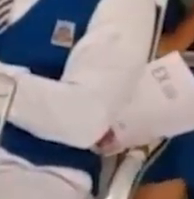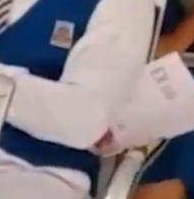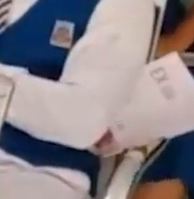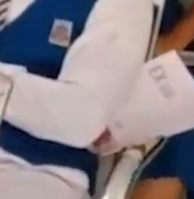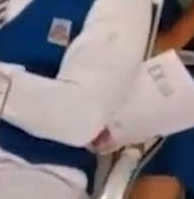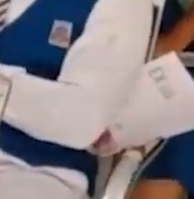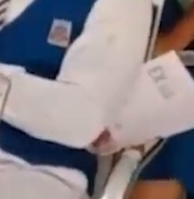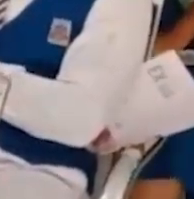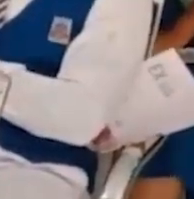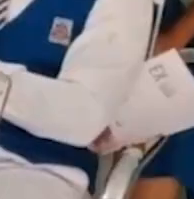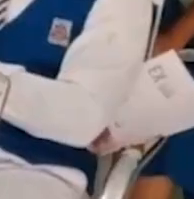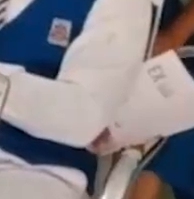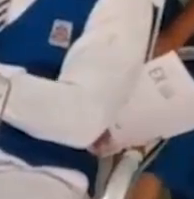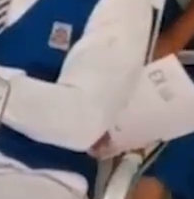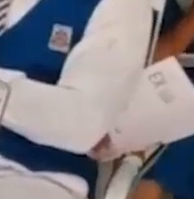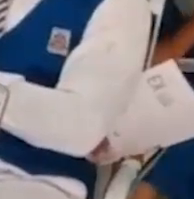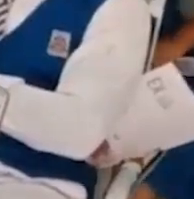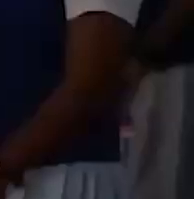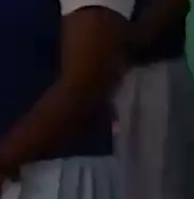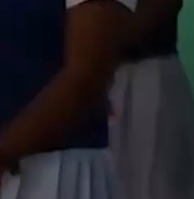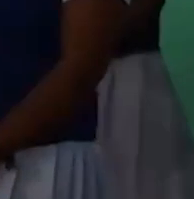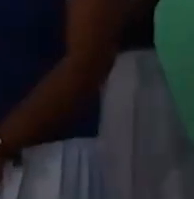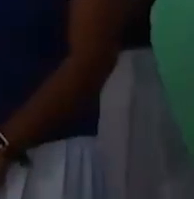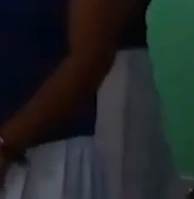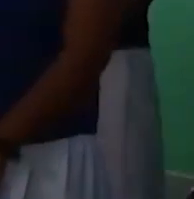இம்ரான் மற்றும் தாதியர்கள் முன்னெடுத்தனர்.